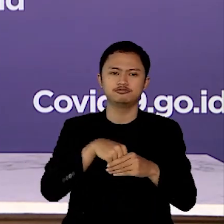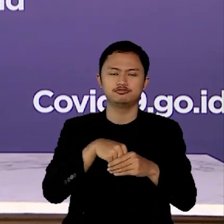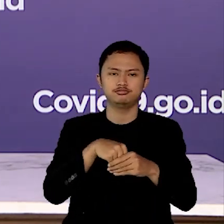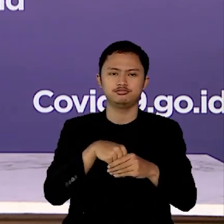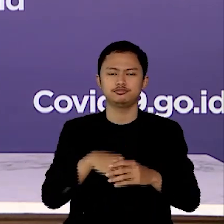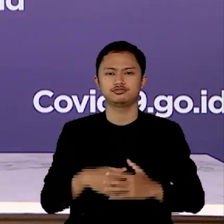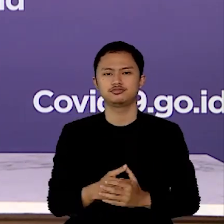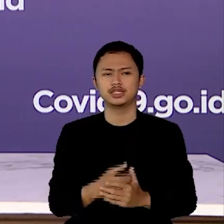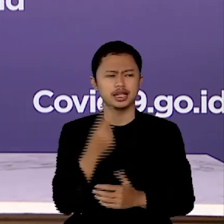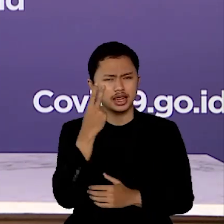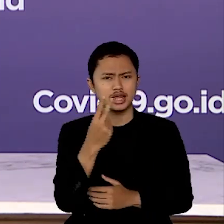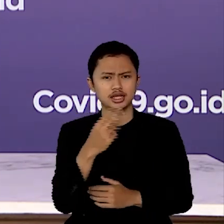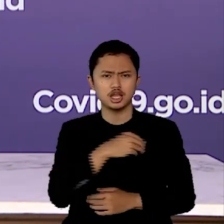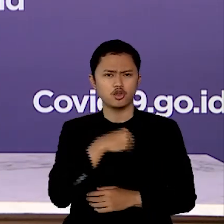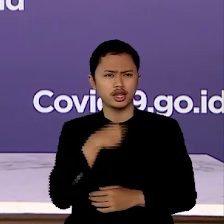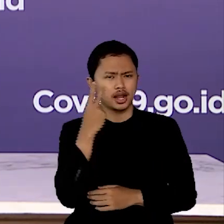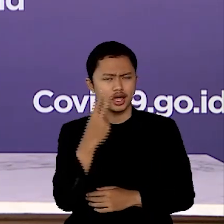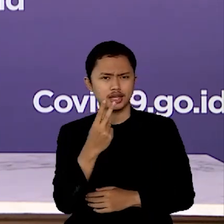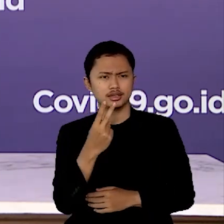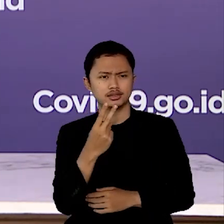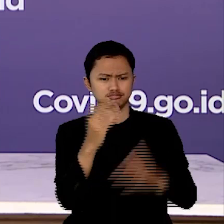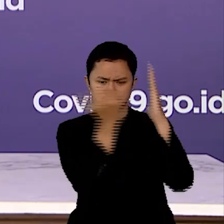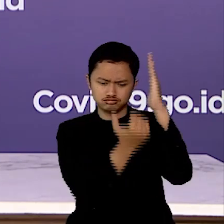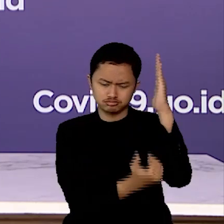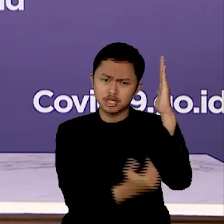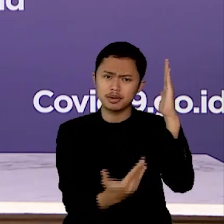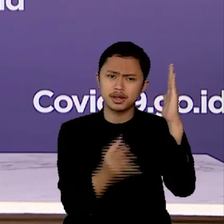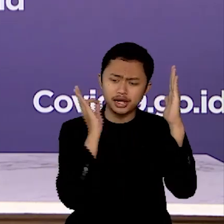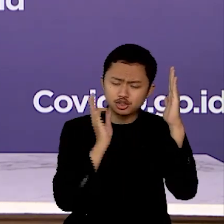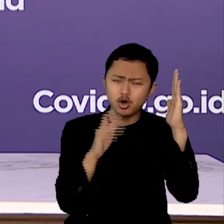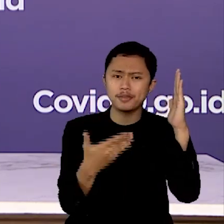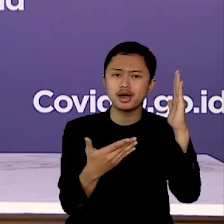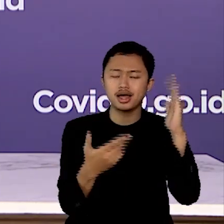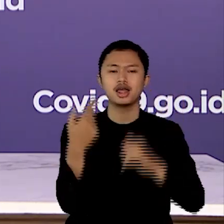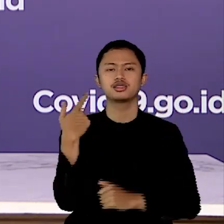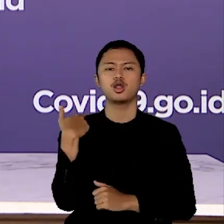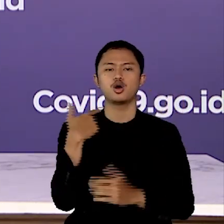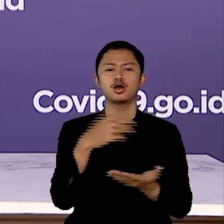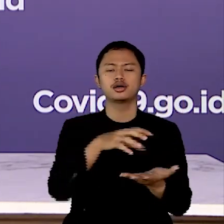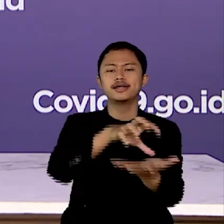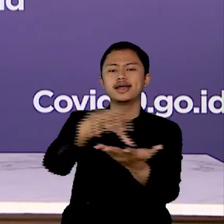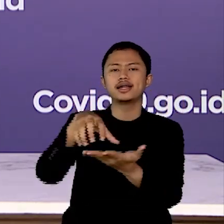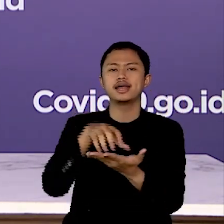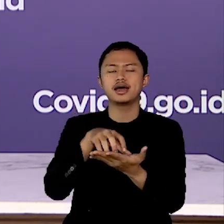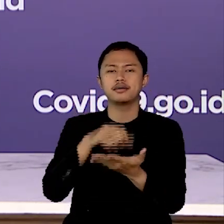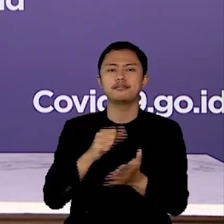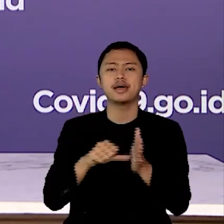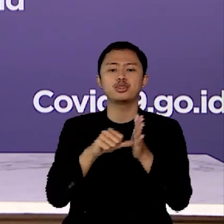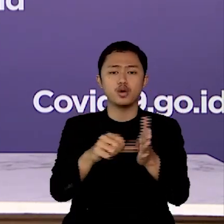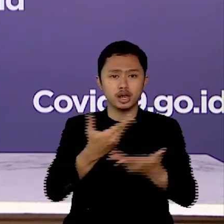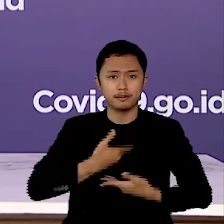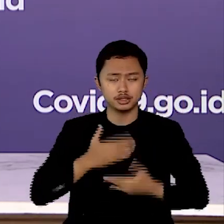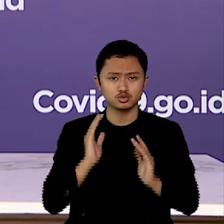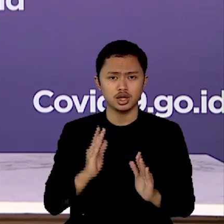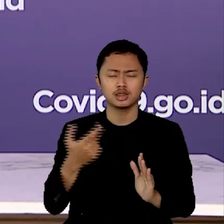indikasi tertentu oleh dokter mohon bagi daerah yang telah menerima bantuan pengobatan informed in